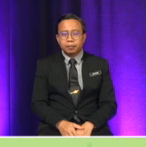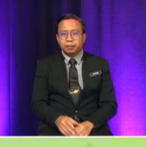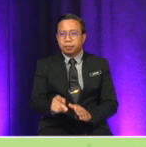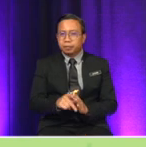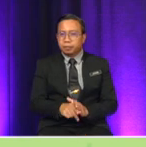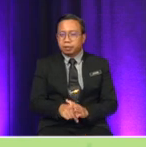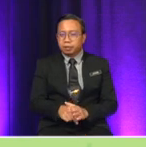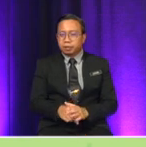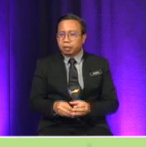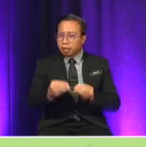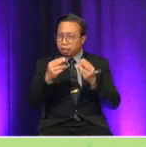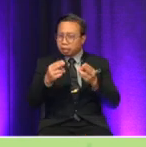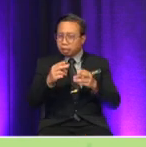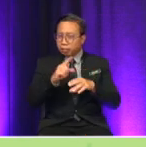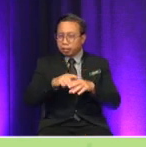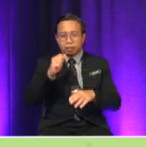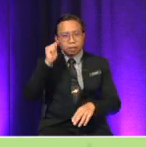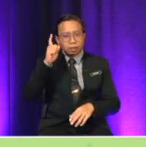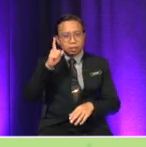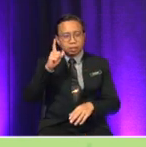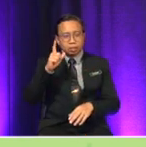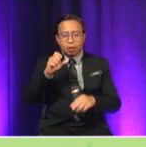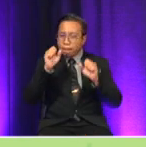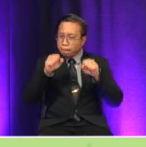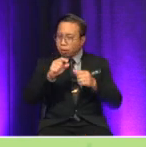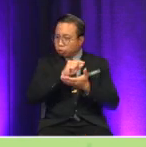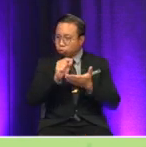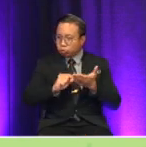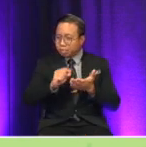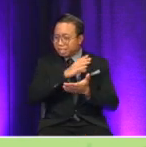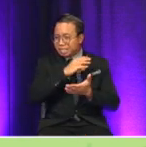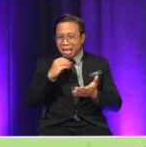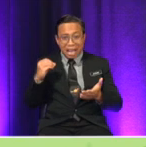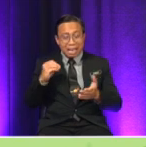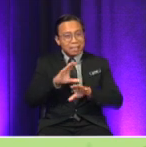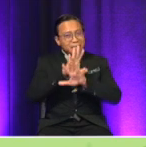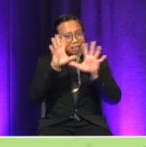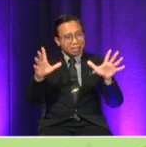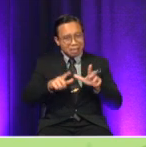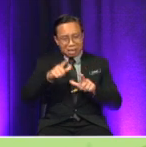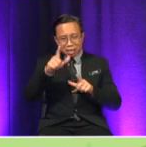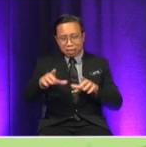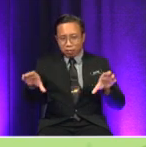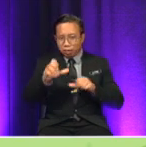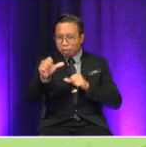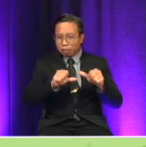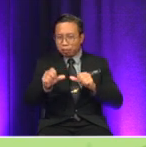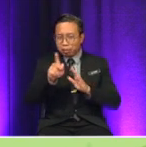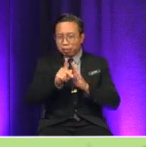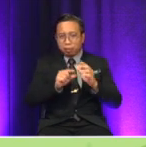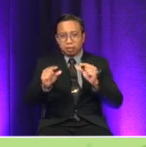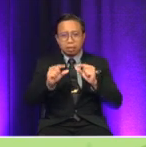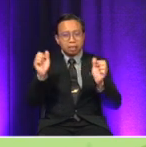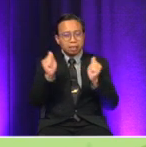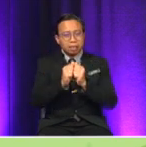penghargaan kepada Alisha kerana boleh menulis dan juga menerangkan langkah-langkah menjalankan aktiviti pergerakan kreatif dengan